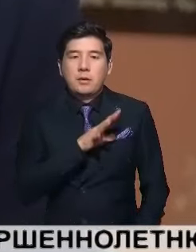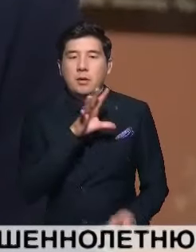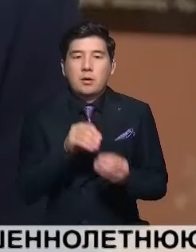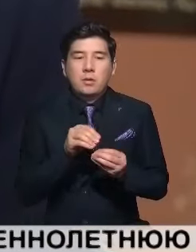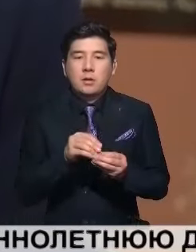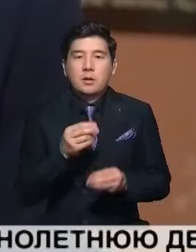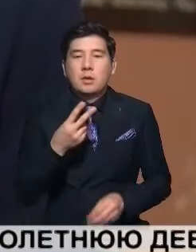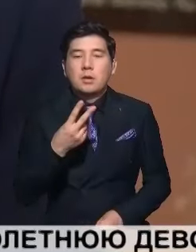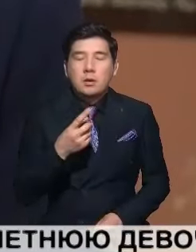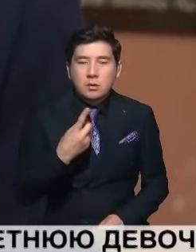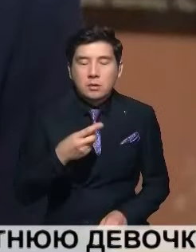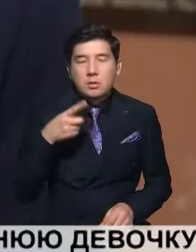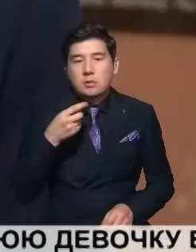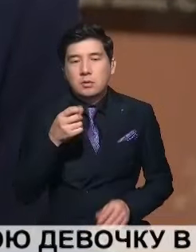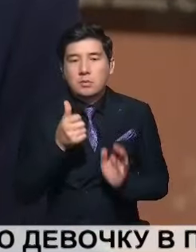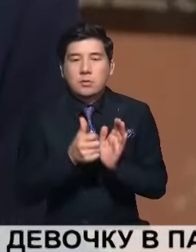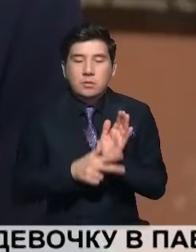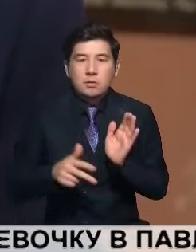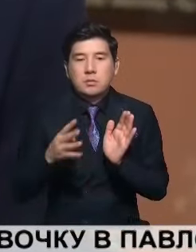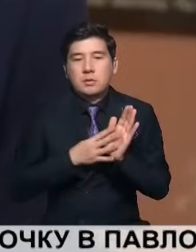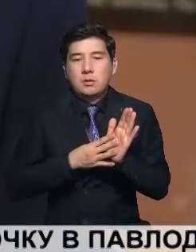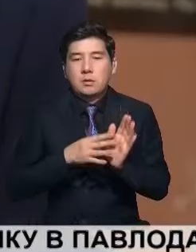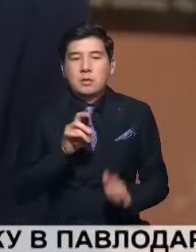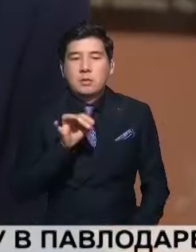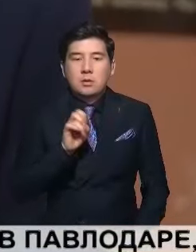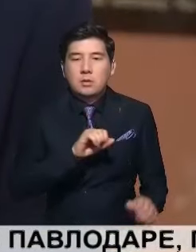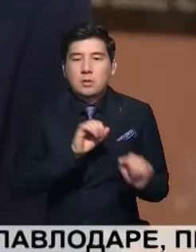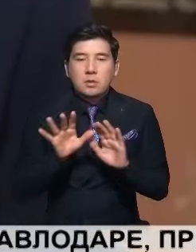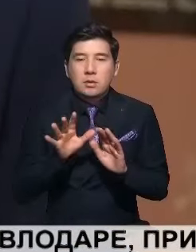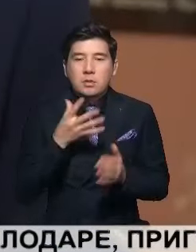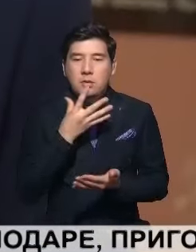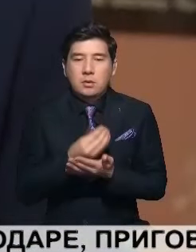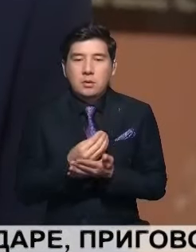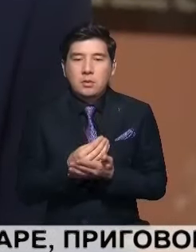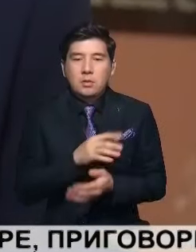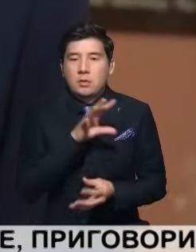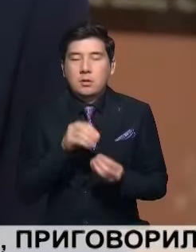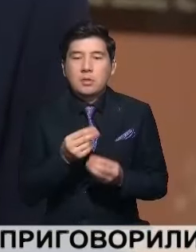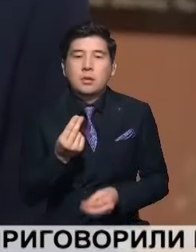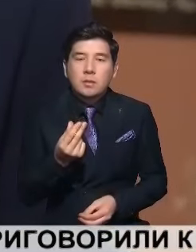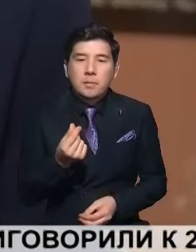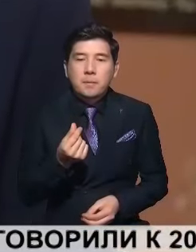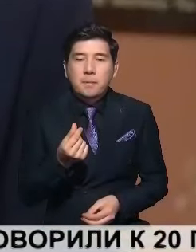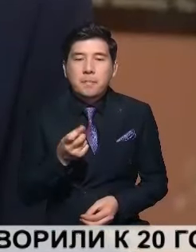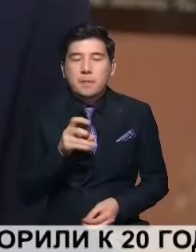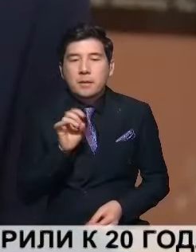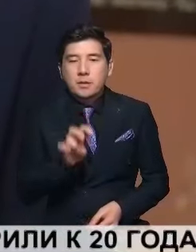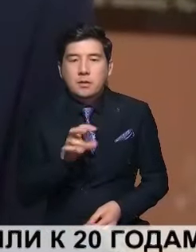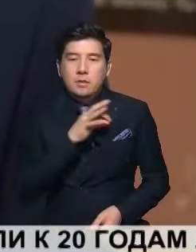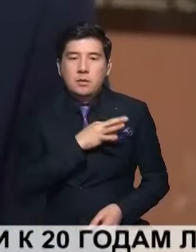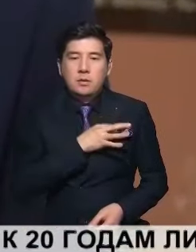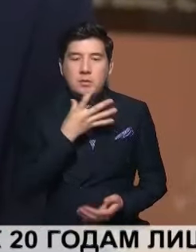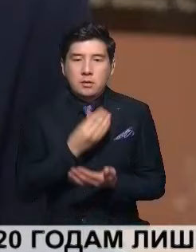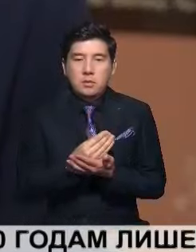статьям 189, часть 3, пункта 1 Уголовного кодекса, то есть присвоение денежных средств лицом с использованием своего